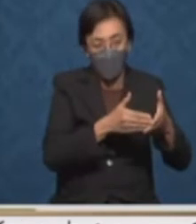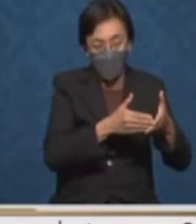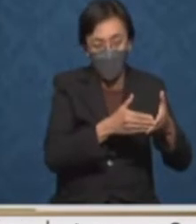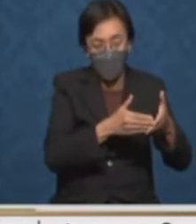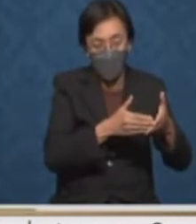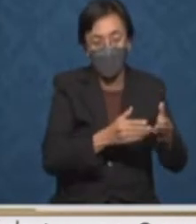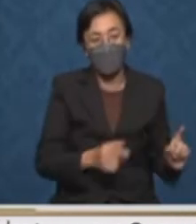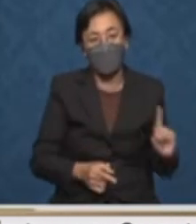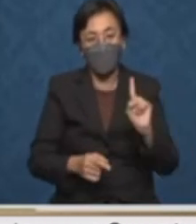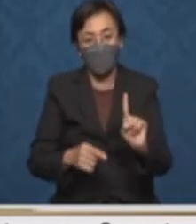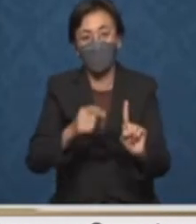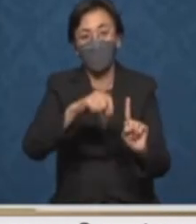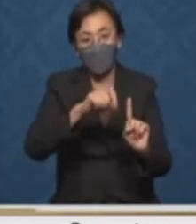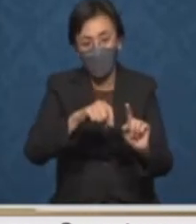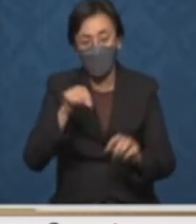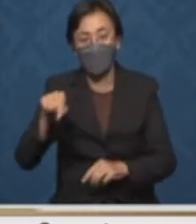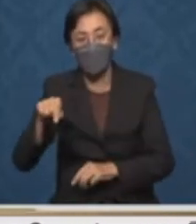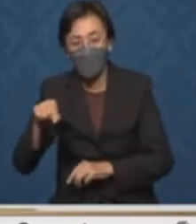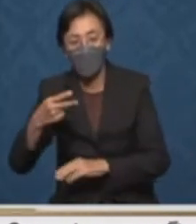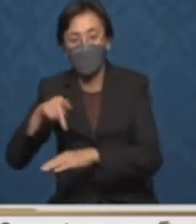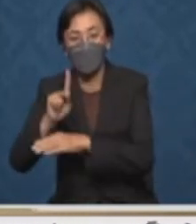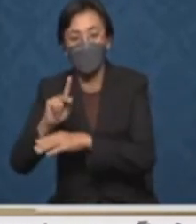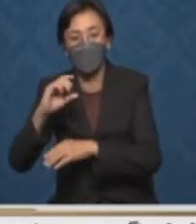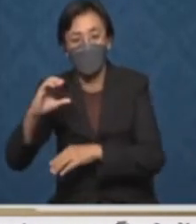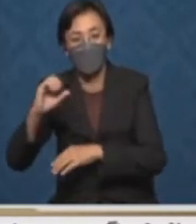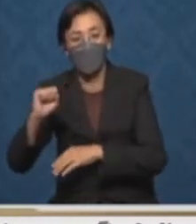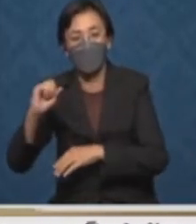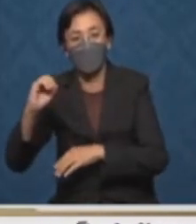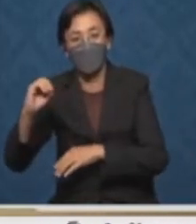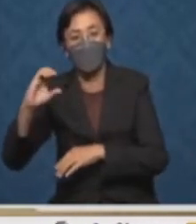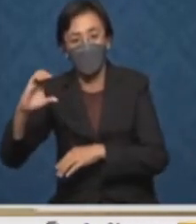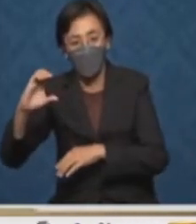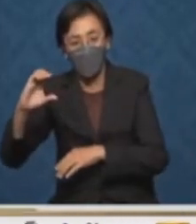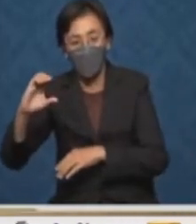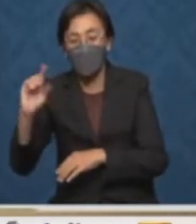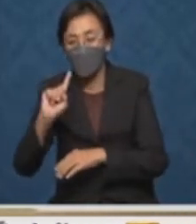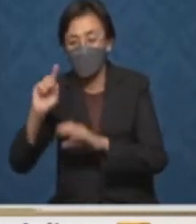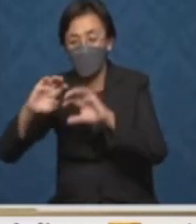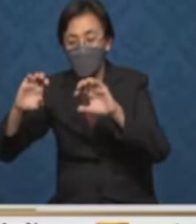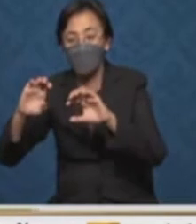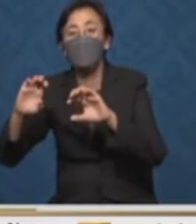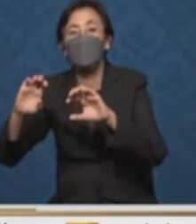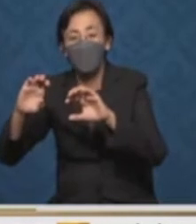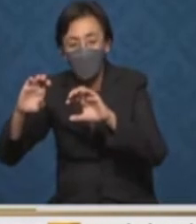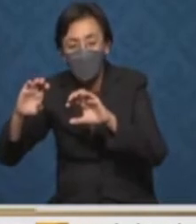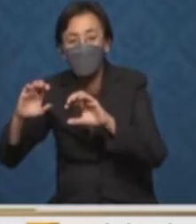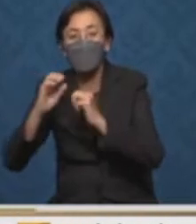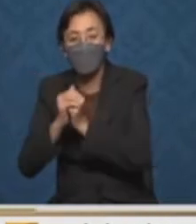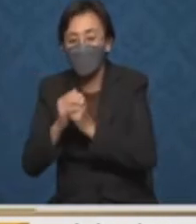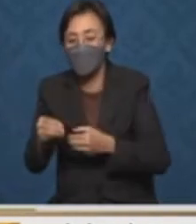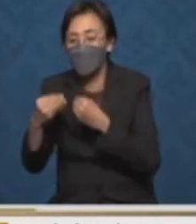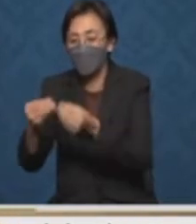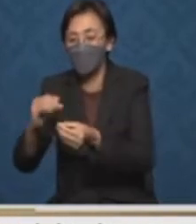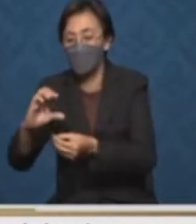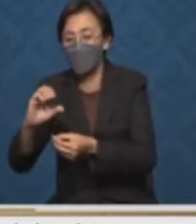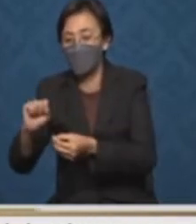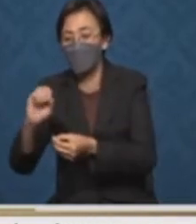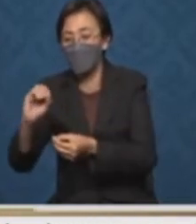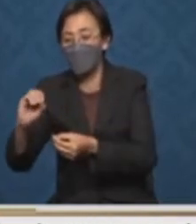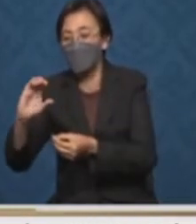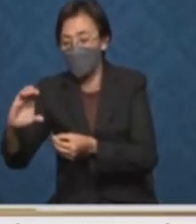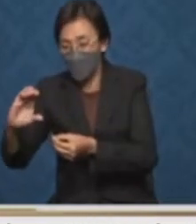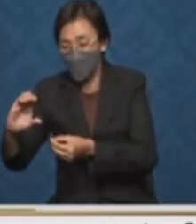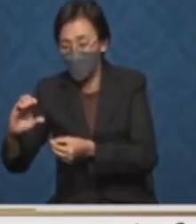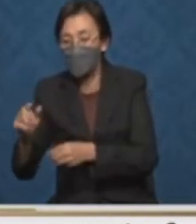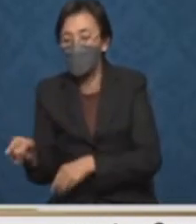ปลงนามนายสูจีขี้ประธาน CSOC ก็ได้รับมอบอำนาจที่ท่านอ้างว่าเป็นรัฐบาลจีนนะครับเดี๋ยวท่านประธานติดต